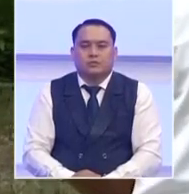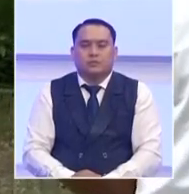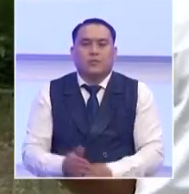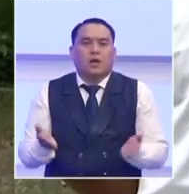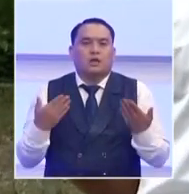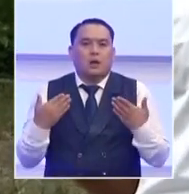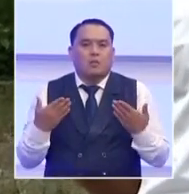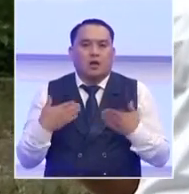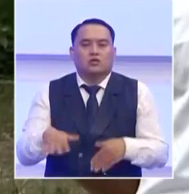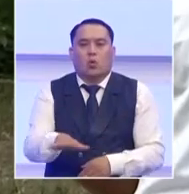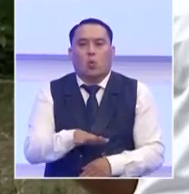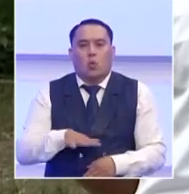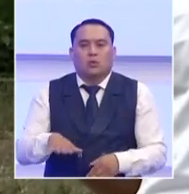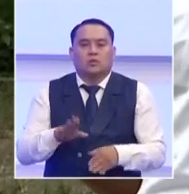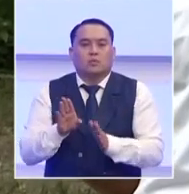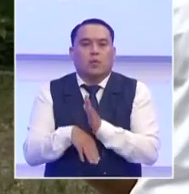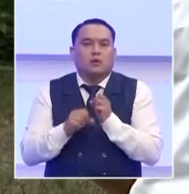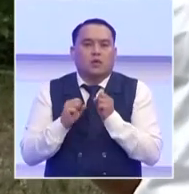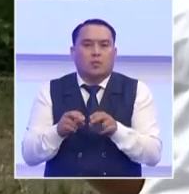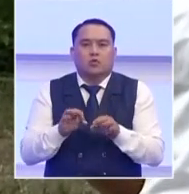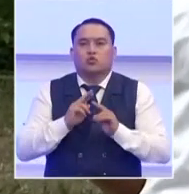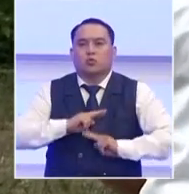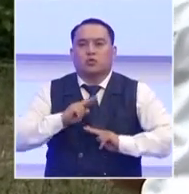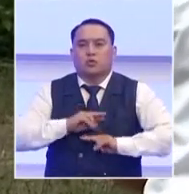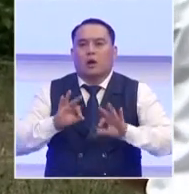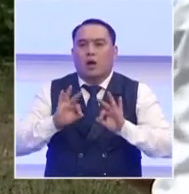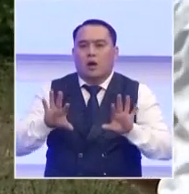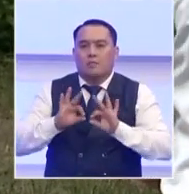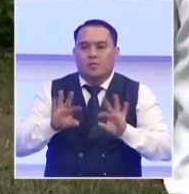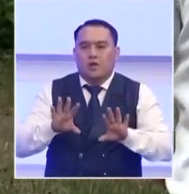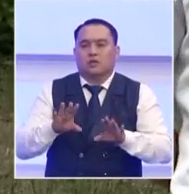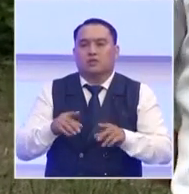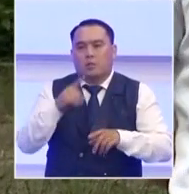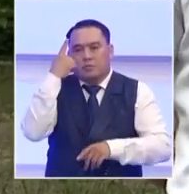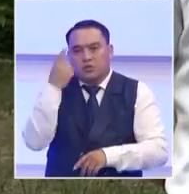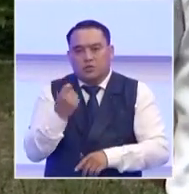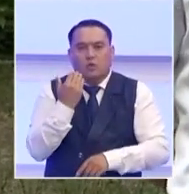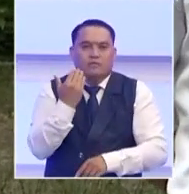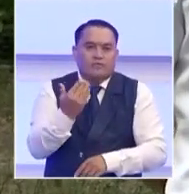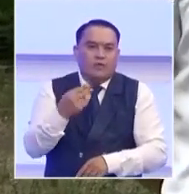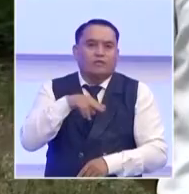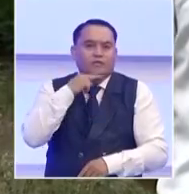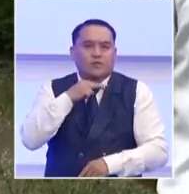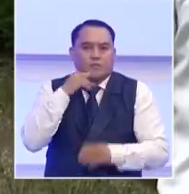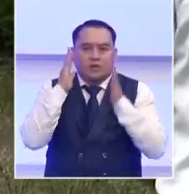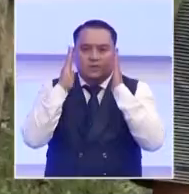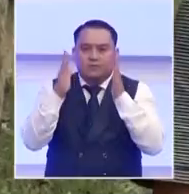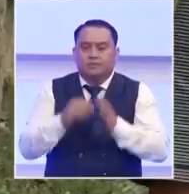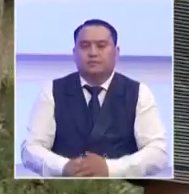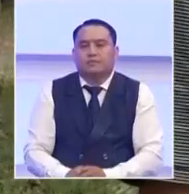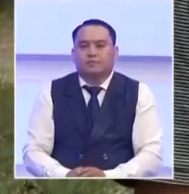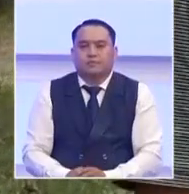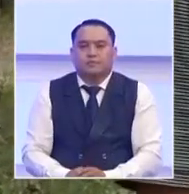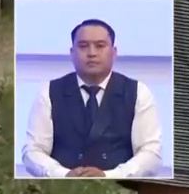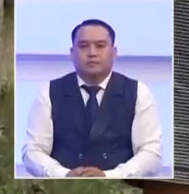Демалыс аймағындағы өрт қауіпсіздігі ережелерін түсіндіріп жүрміз. Мынау сізге жалпы ереже парақшасы. Өрт қауіпсіздігін мұқият қадағалаңыз.